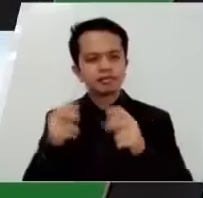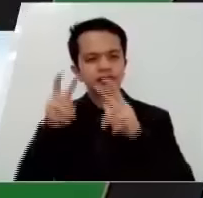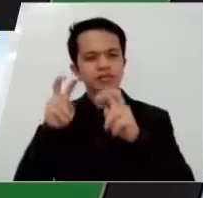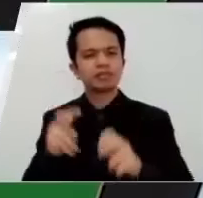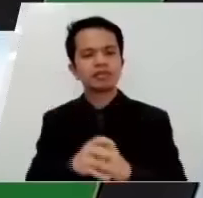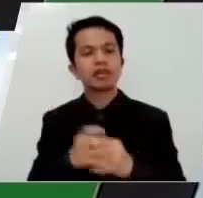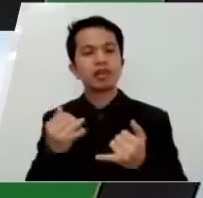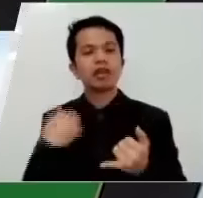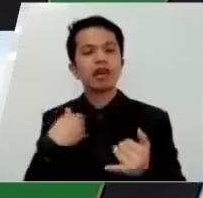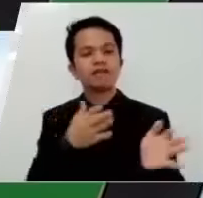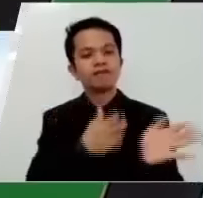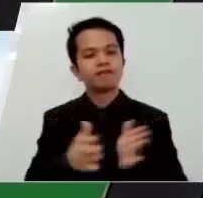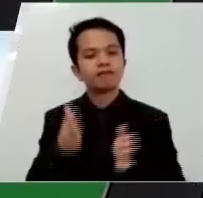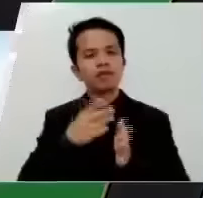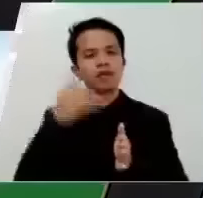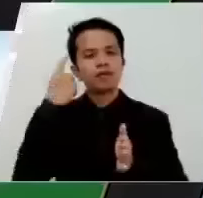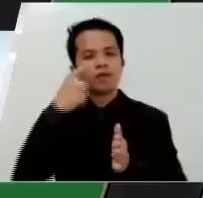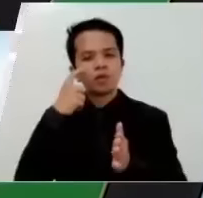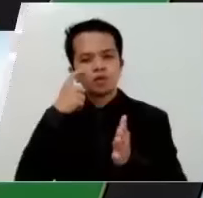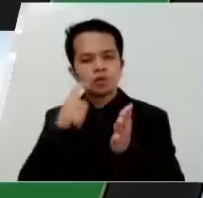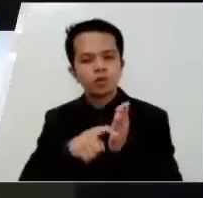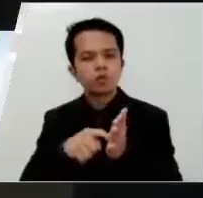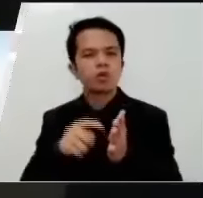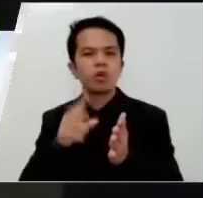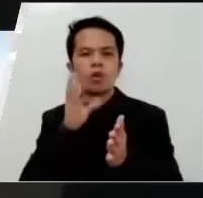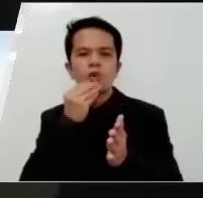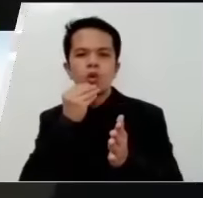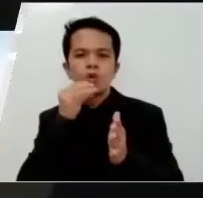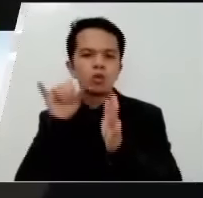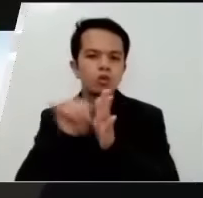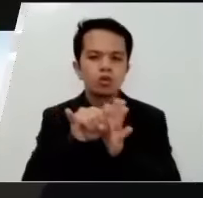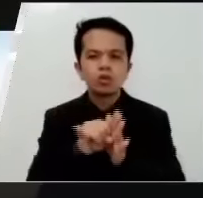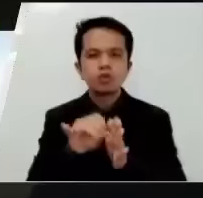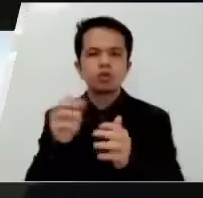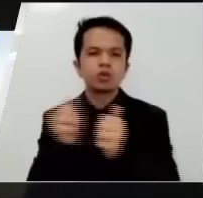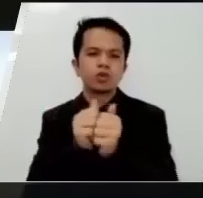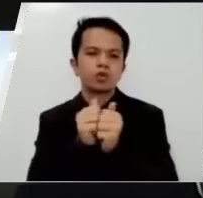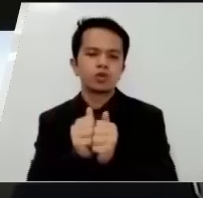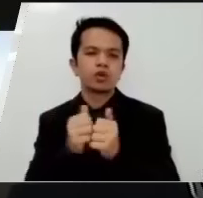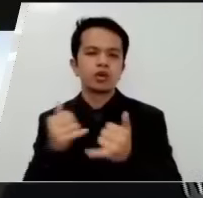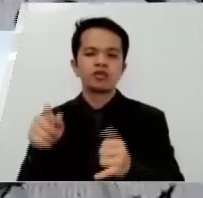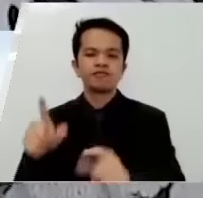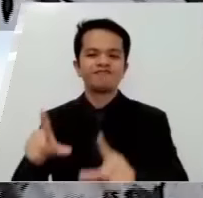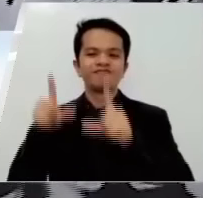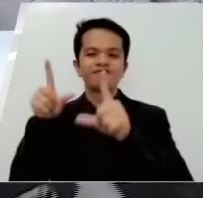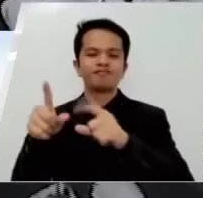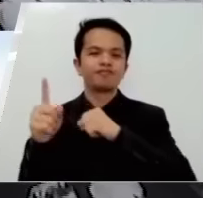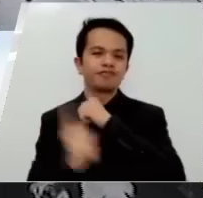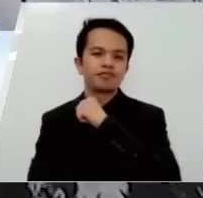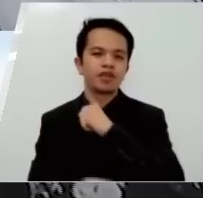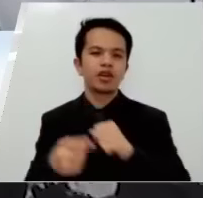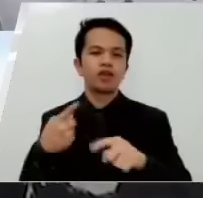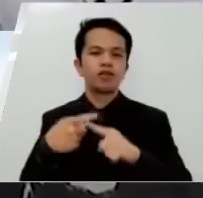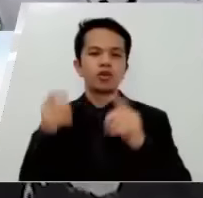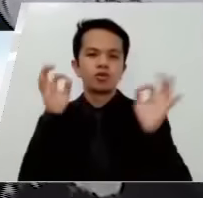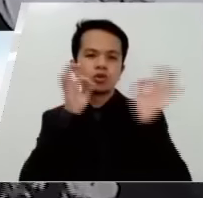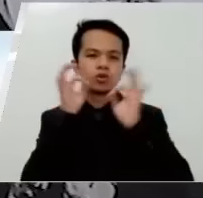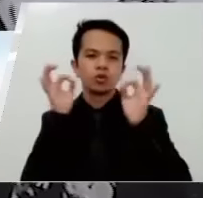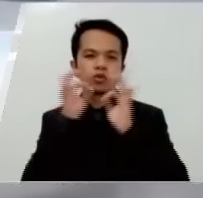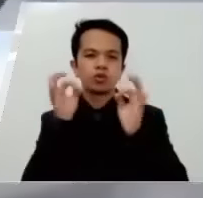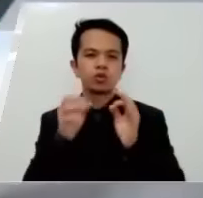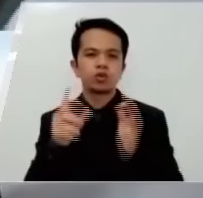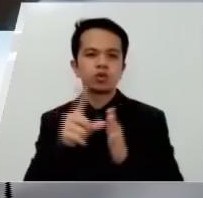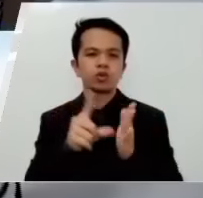ng PIDEA para matunto ng iba pang kasama ng mga suspect. Maharap sa reklamong paglabag sa Comprehensive Dangerous Drugs Act ng tatlong